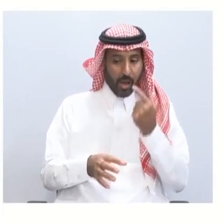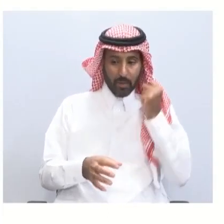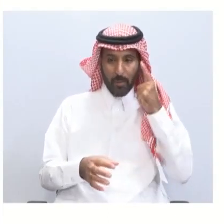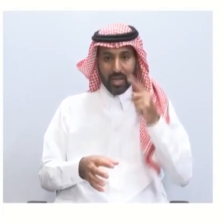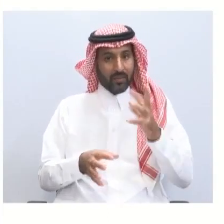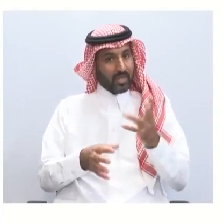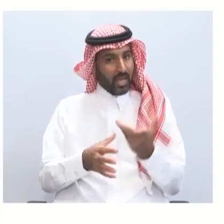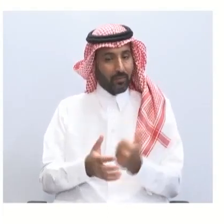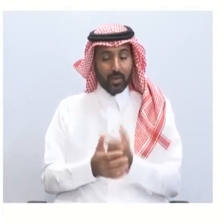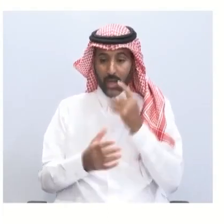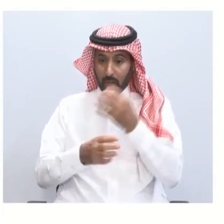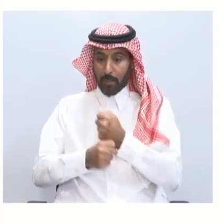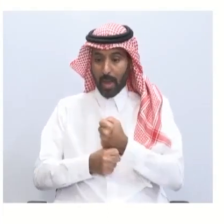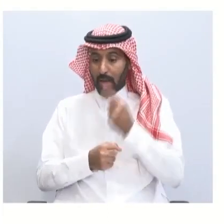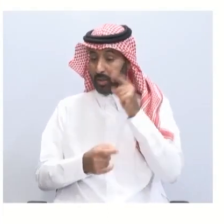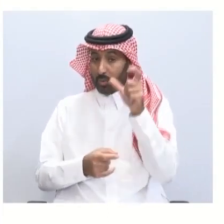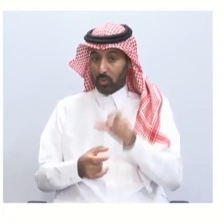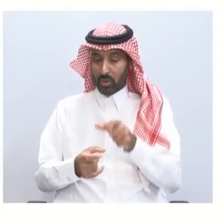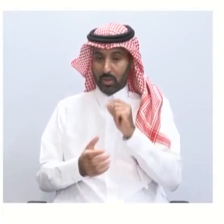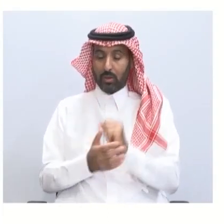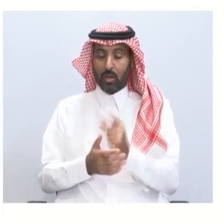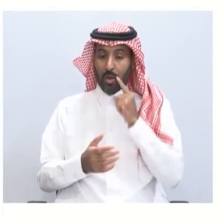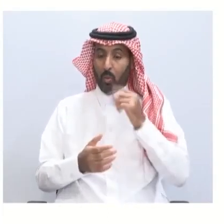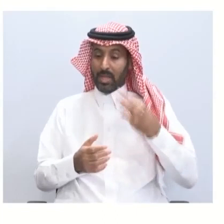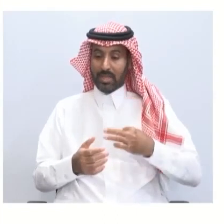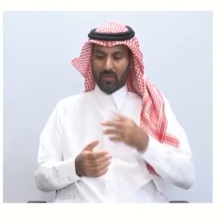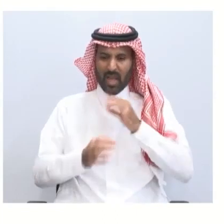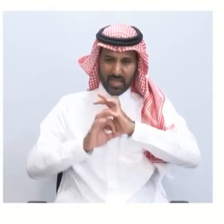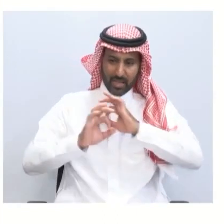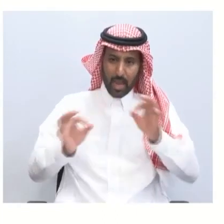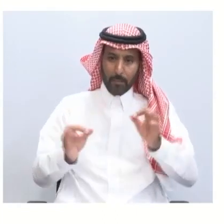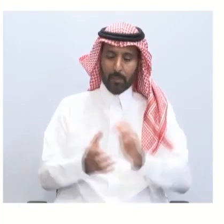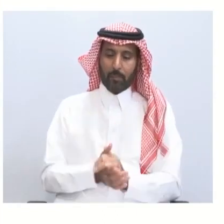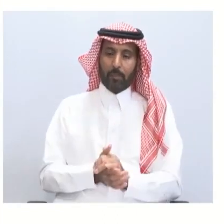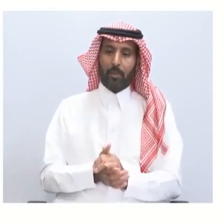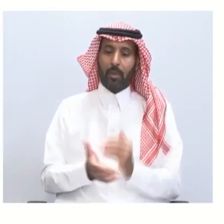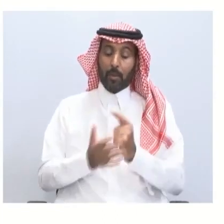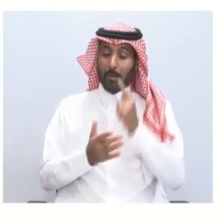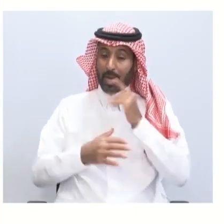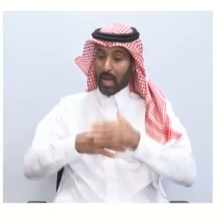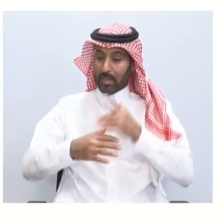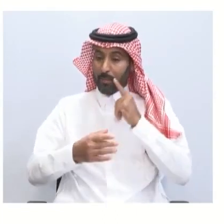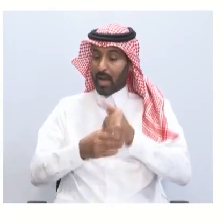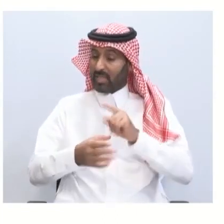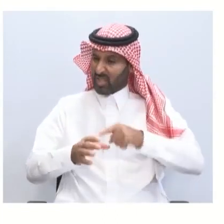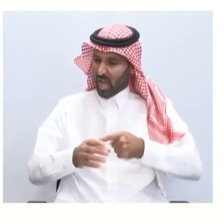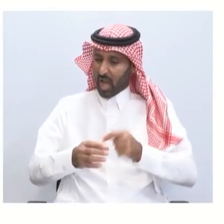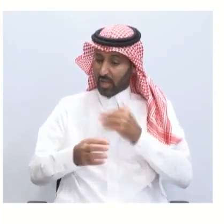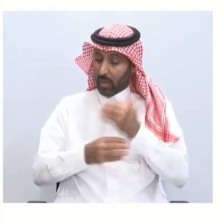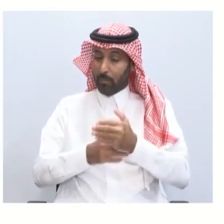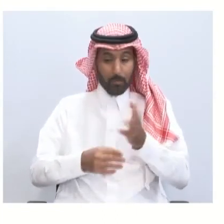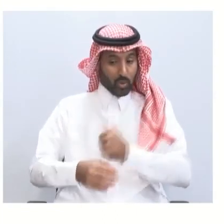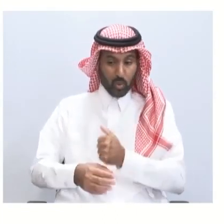كيفيه حمايه خصوصيته والاستفاده الكامله من الخدمات التقنيه